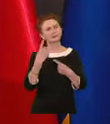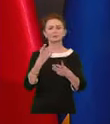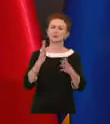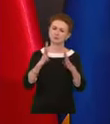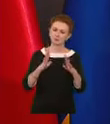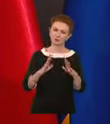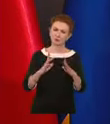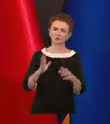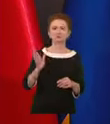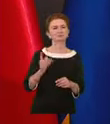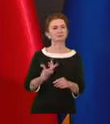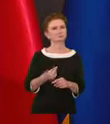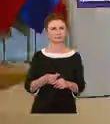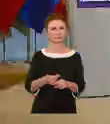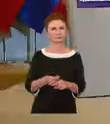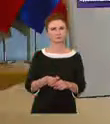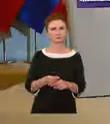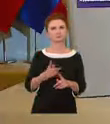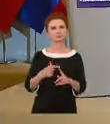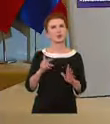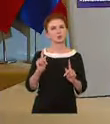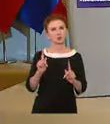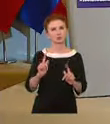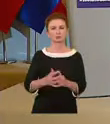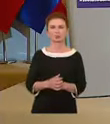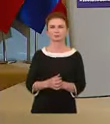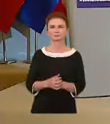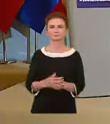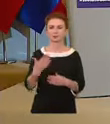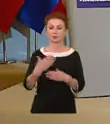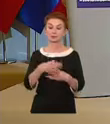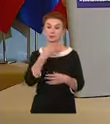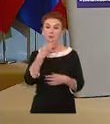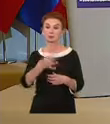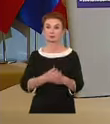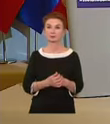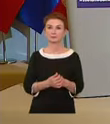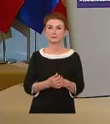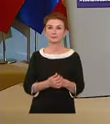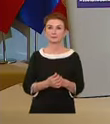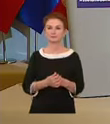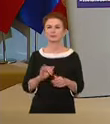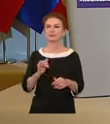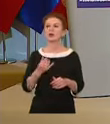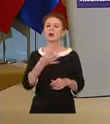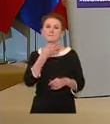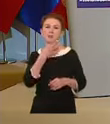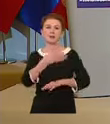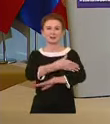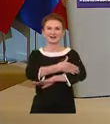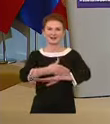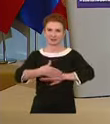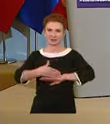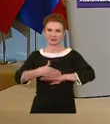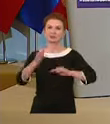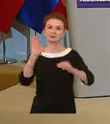sposób ostrożny. Dziękuję bardzo i proszę bardzo, ostatnie pytanie. Pytanie dotyczy granic i tego, czy planowane